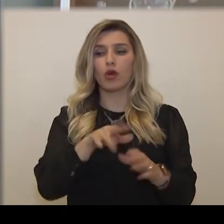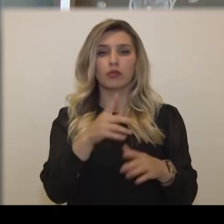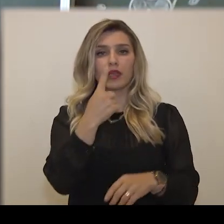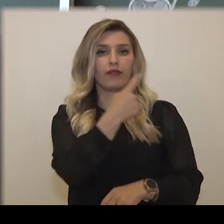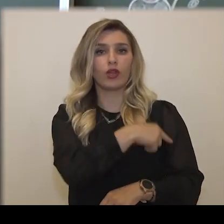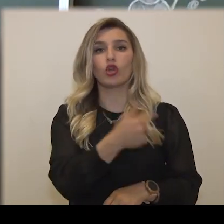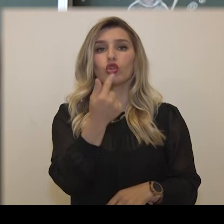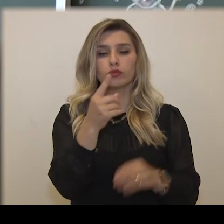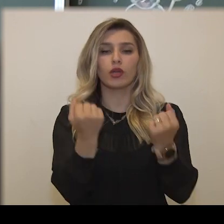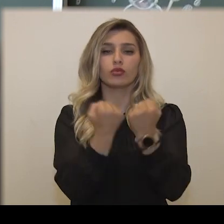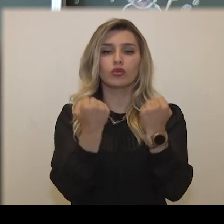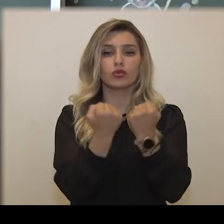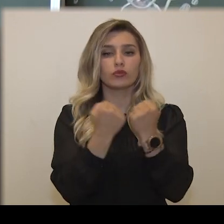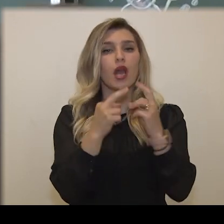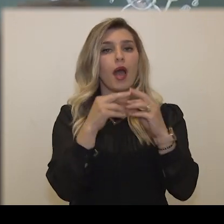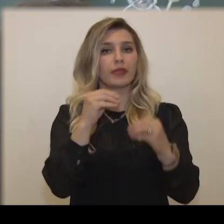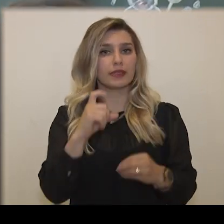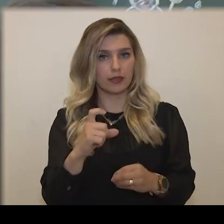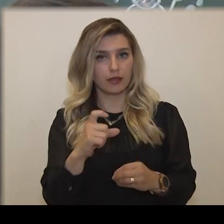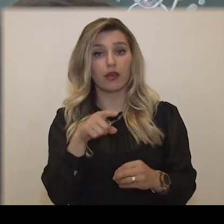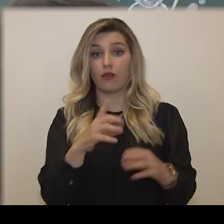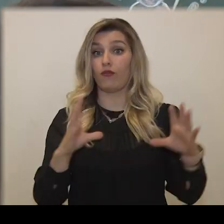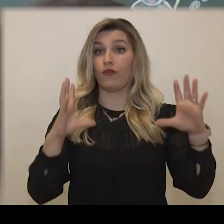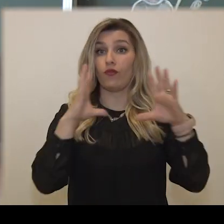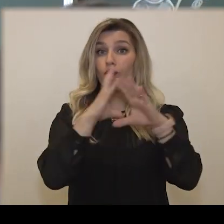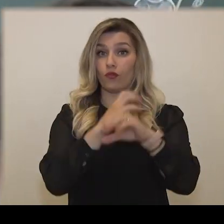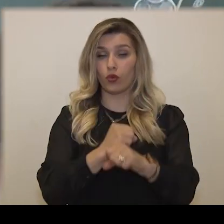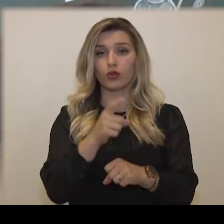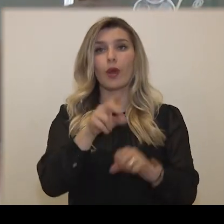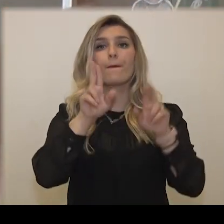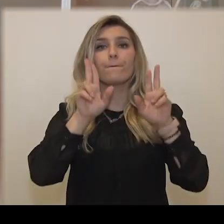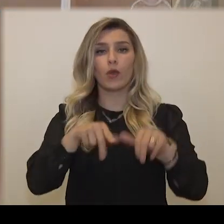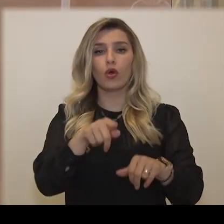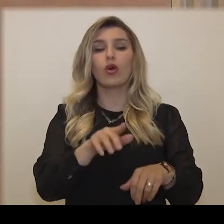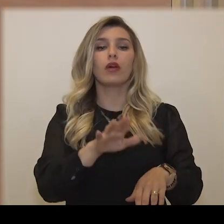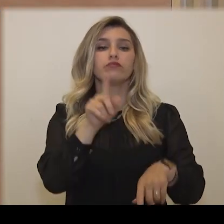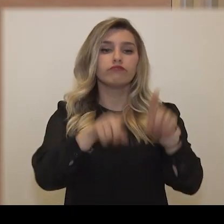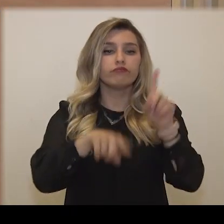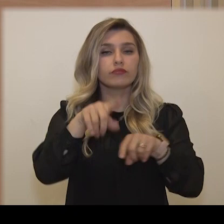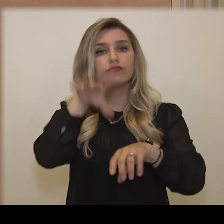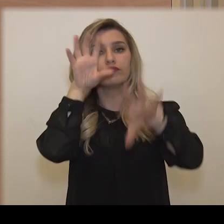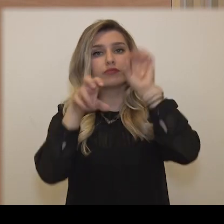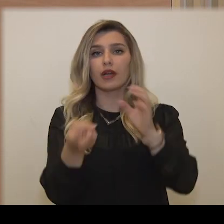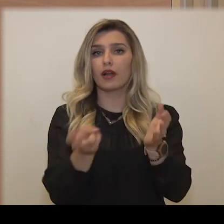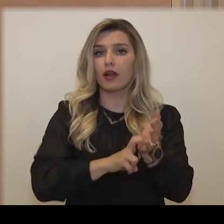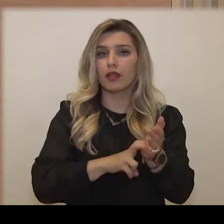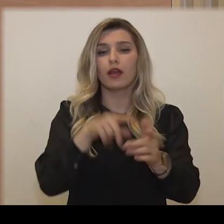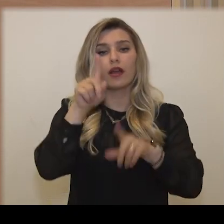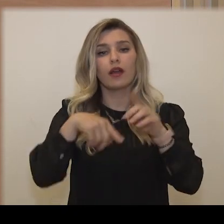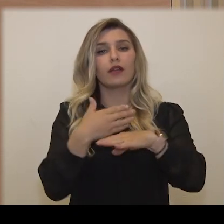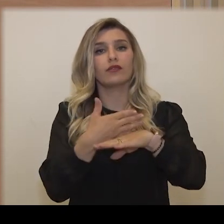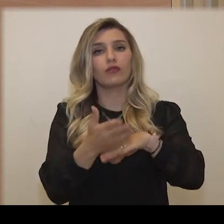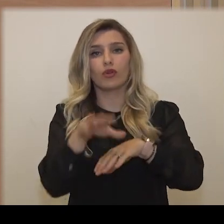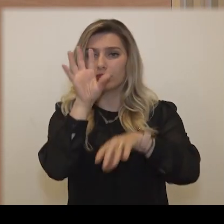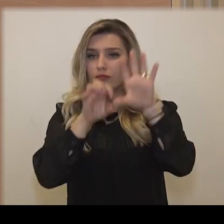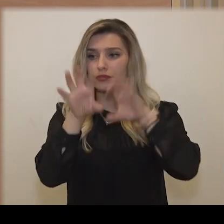gjysma. Për një vjetë e gjysma, pas të përfundim shkonjat, fëmiju dikush edhe ma herët, në barit për inteligencës, shkala inteligencës, si